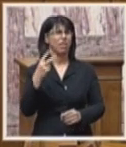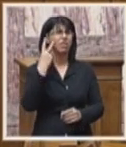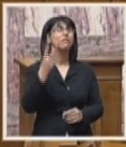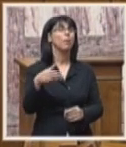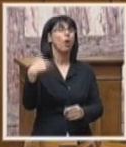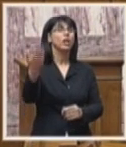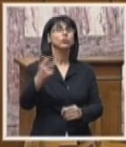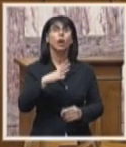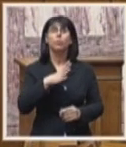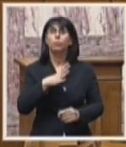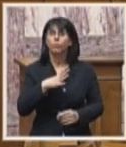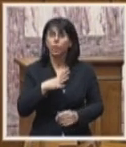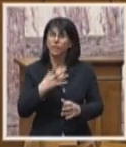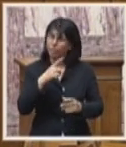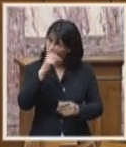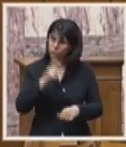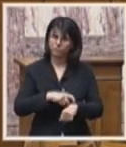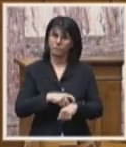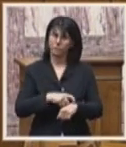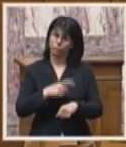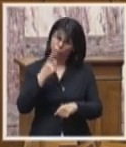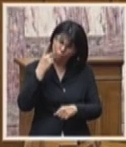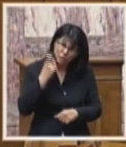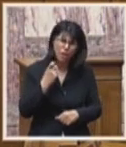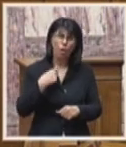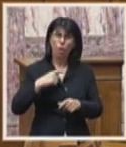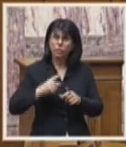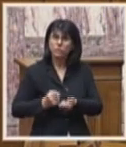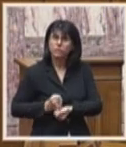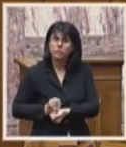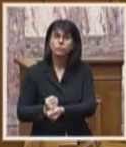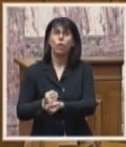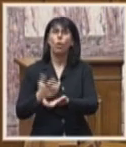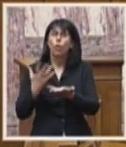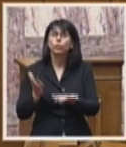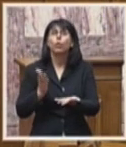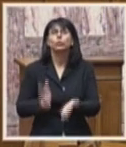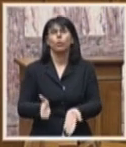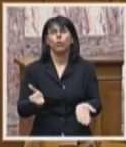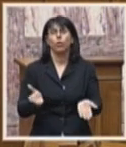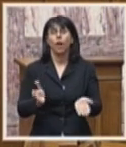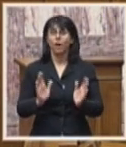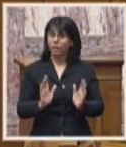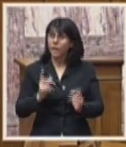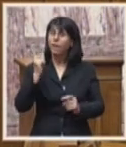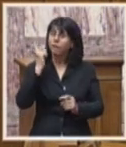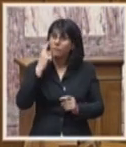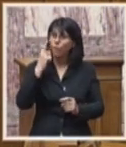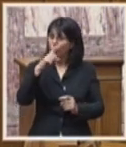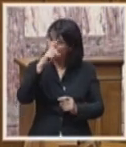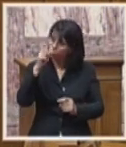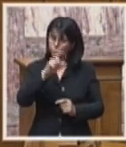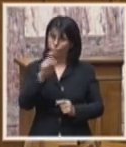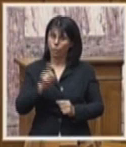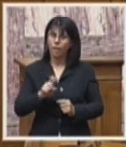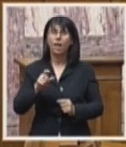περνούν δύσκολες στιγμές. Το ξέρω, είμαι δίπλα τους όσο πιο πολύ μπορώ. Αντιλαμβάνομαι δυσκολίες που περνάνε